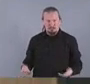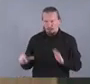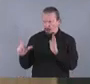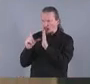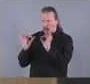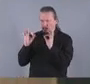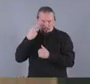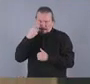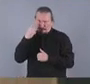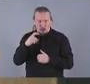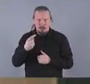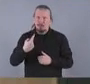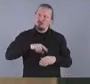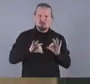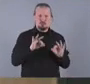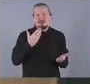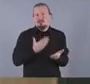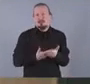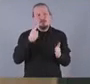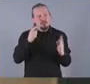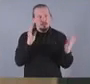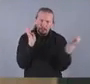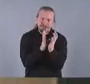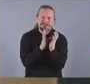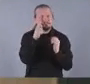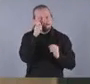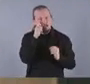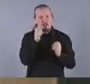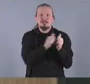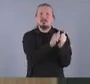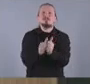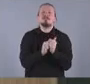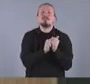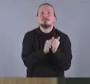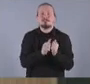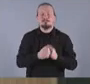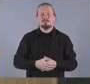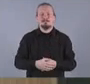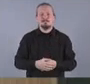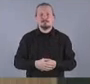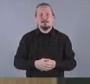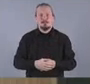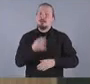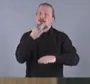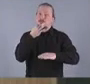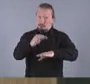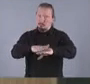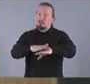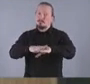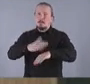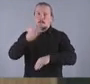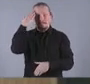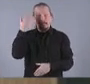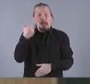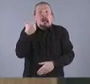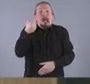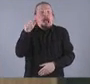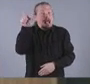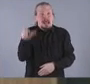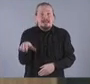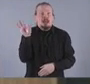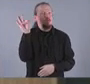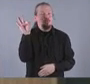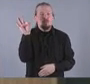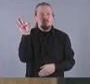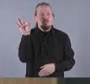légal. C'est le choix que nous avons décidé d'être ensemble. Et je tiens à vous rappeler que si le moindre élu